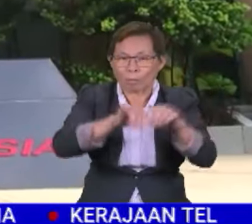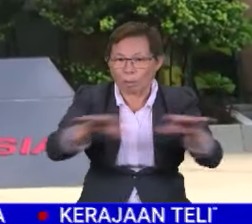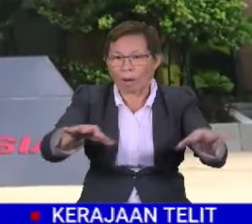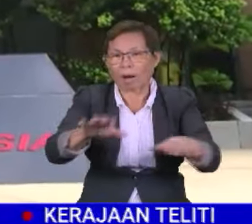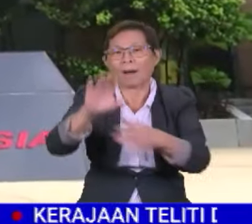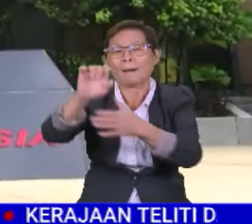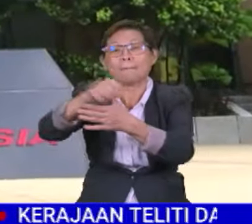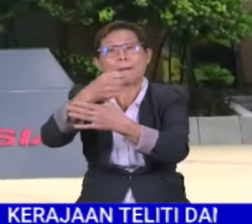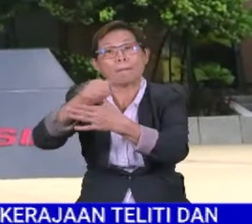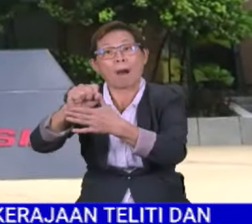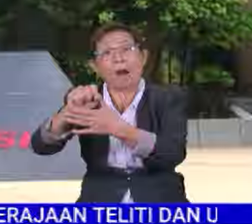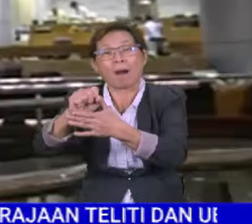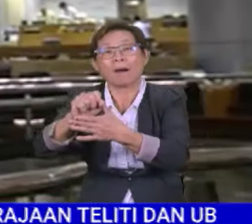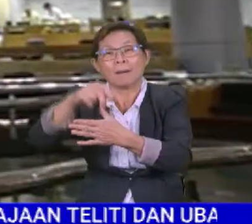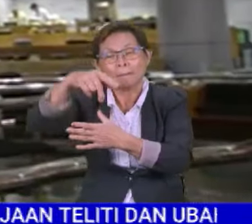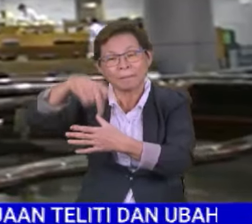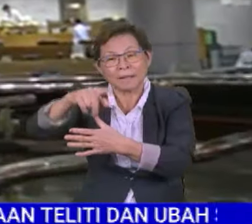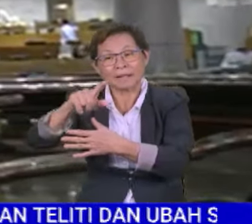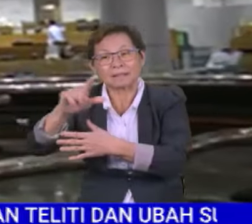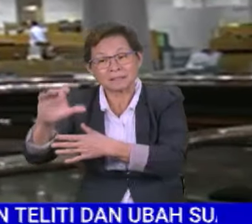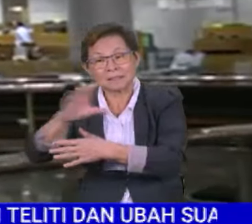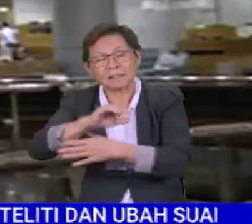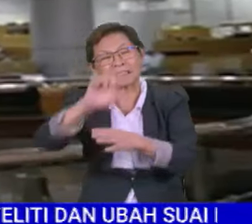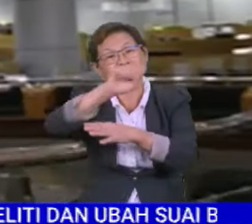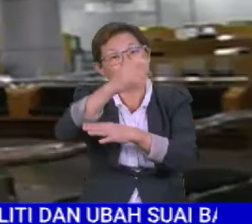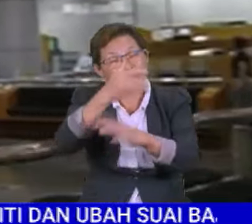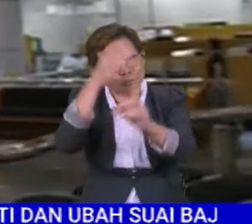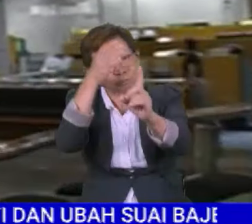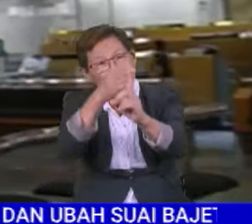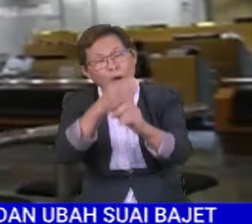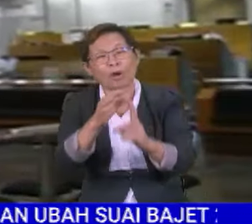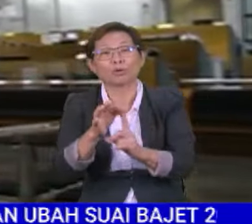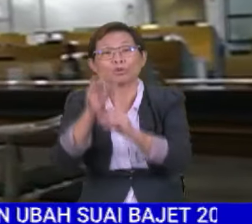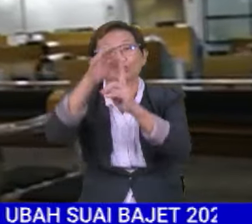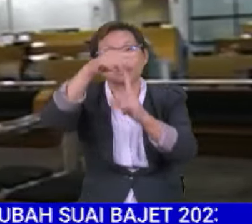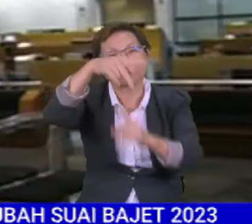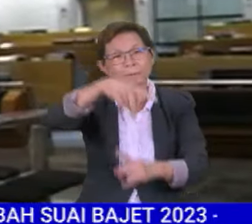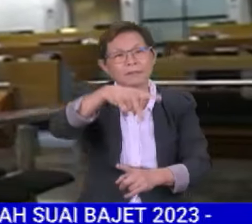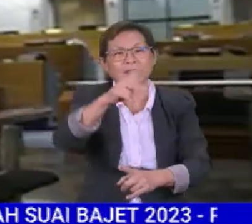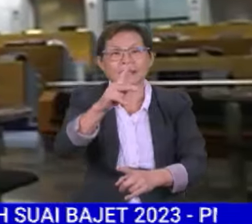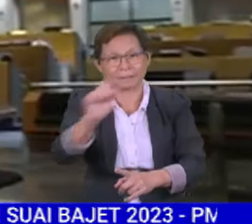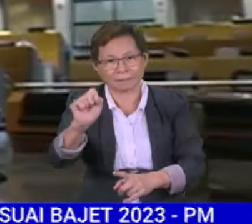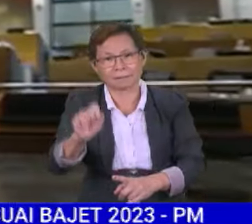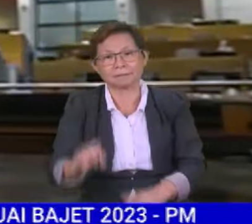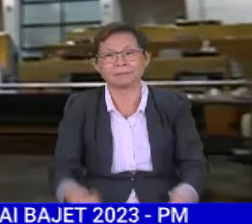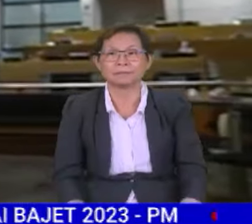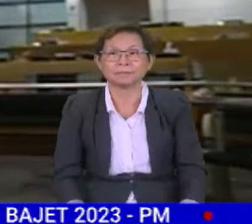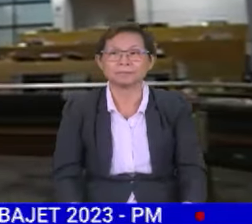semua PLC dan syarikat swasta khususnya perusahaan kecil dan sederhana.